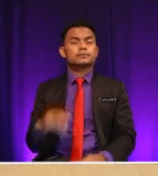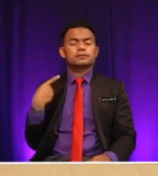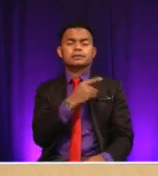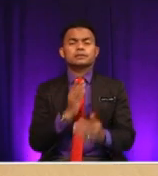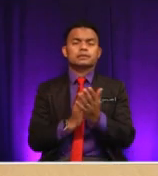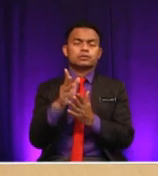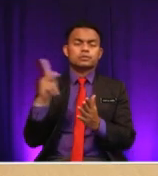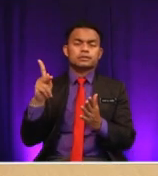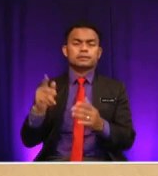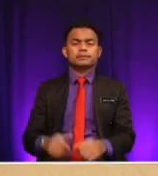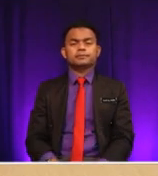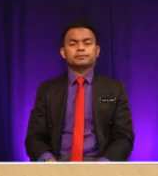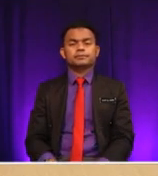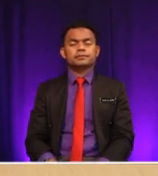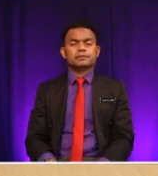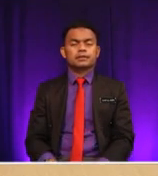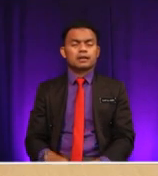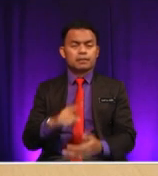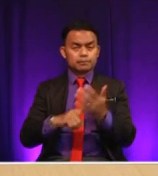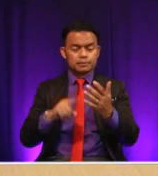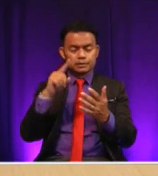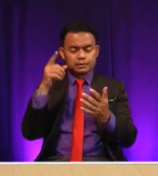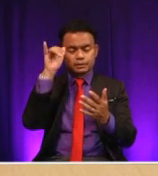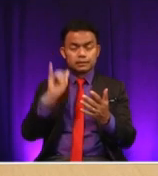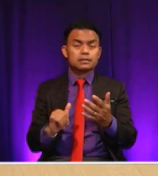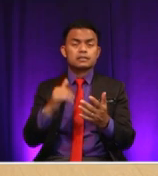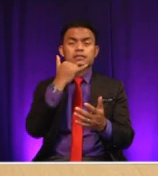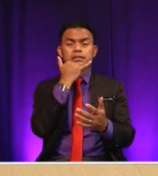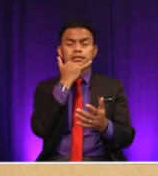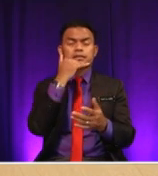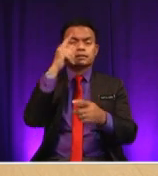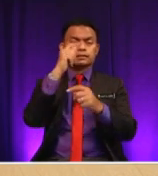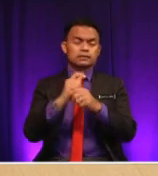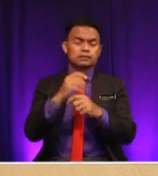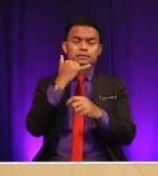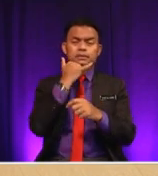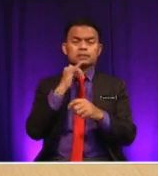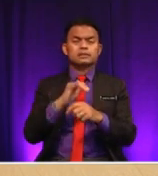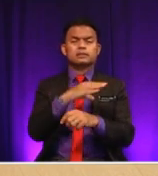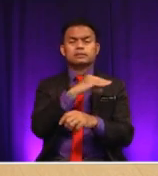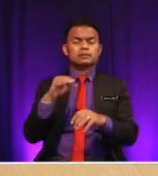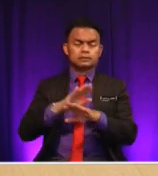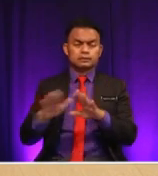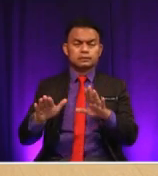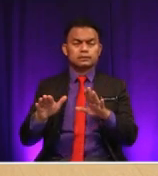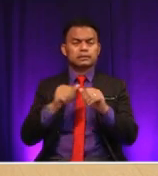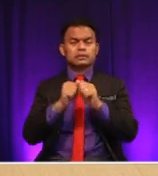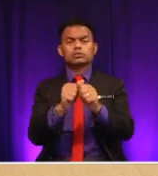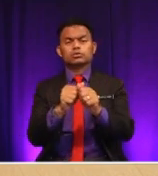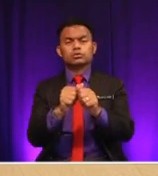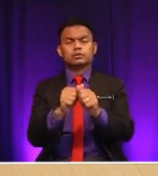maksudnya Di sini setiap perbuatan yang salah hukumannya adalah tetap sama dan tidak memandang kepada bangsanya